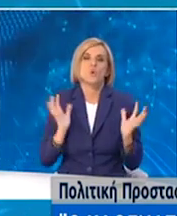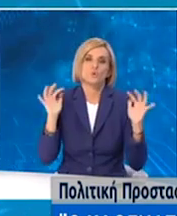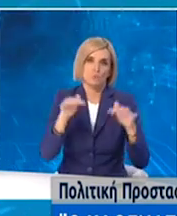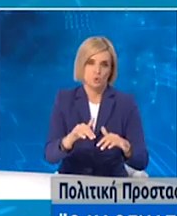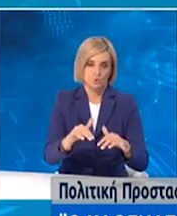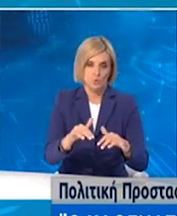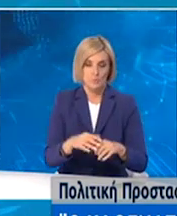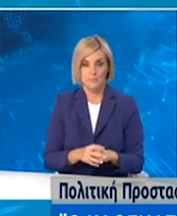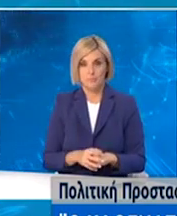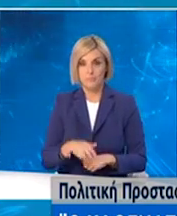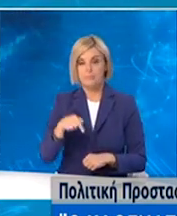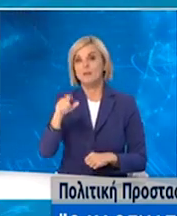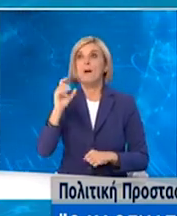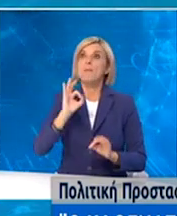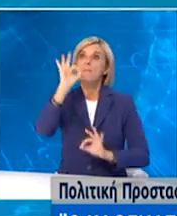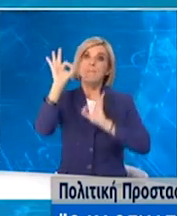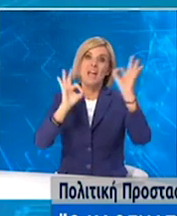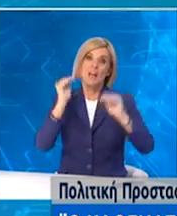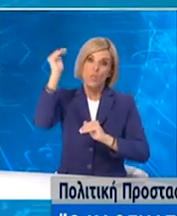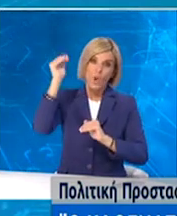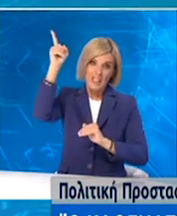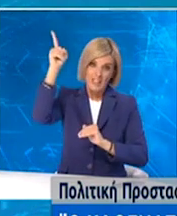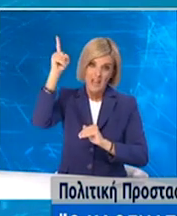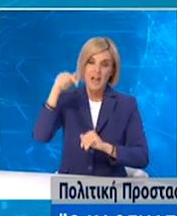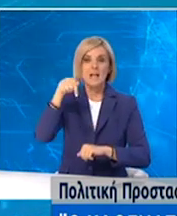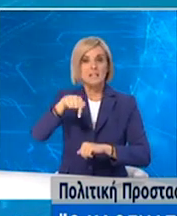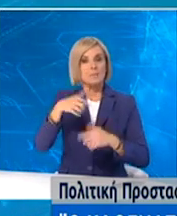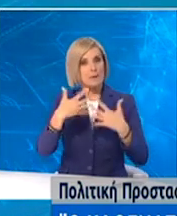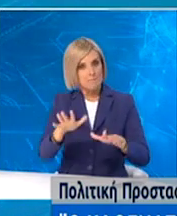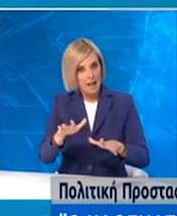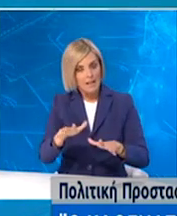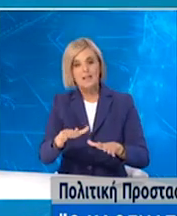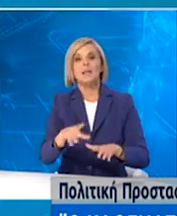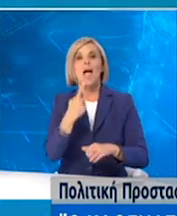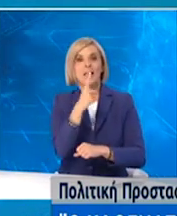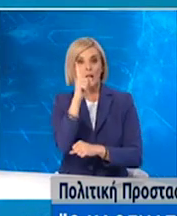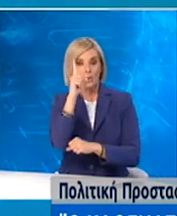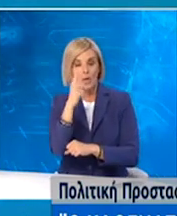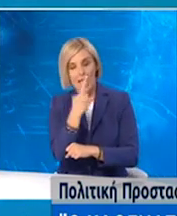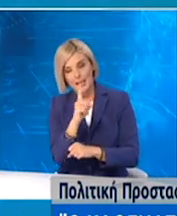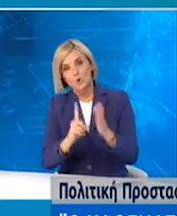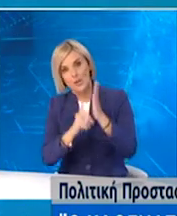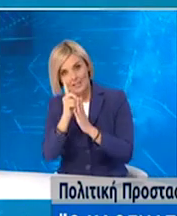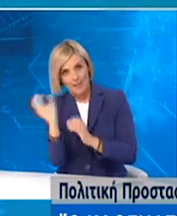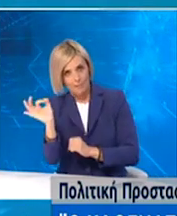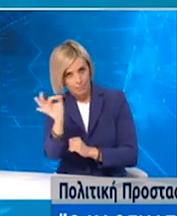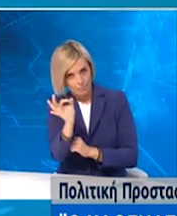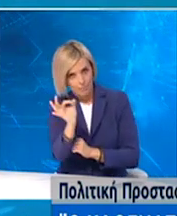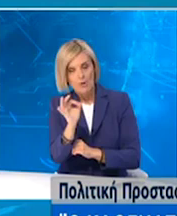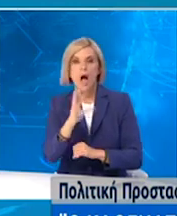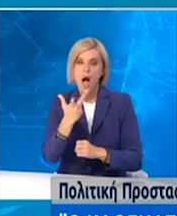111 κρούσματα στην Κεντρική Μακεδονία, ενεργά σήμερα που συζητάμε είναι 4. Την ίδια στιγμή είχαμε 44 στην